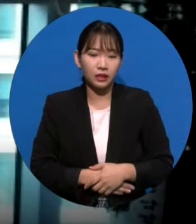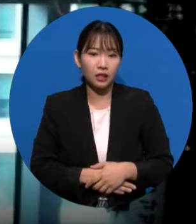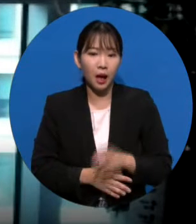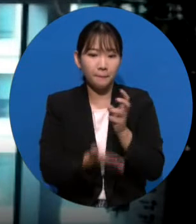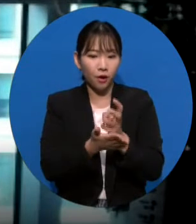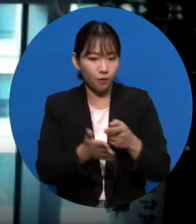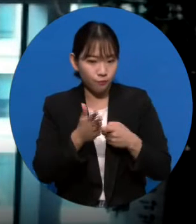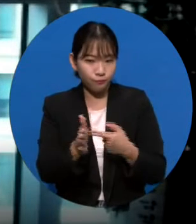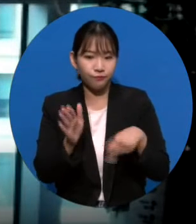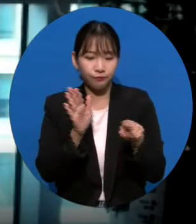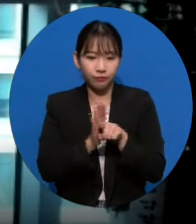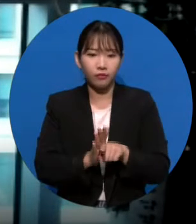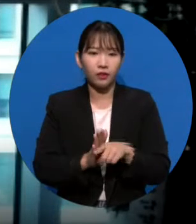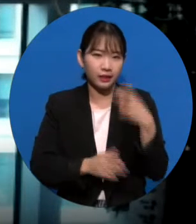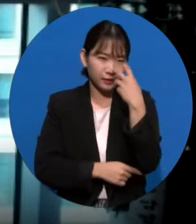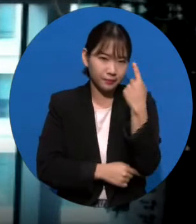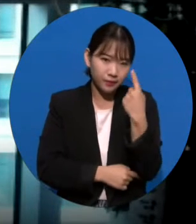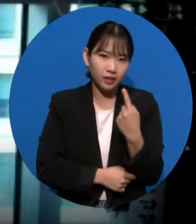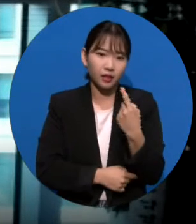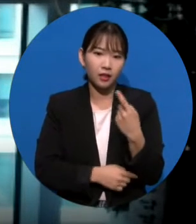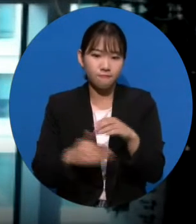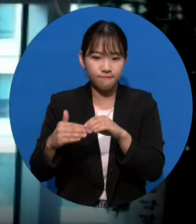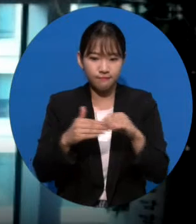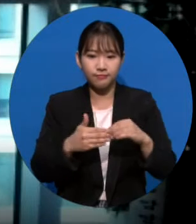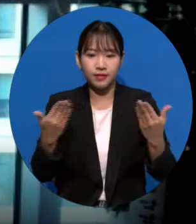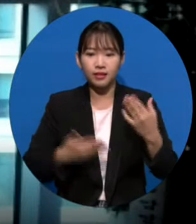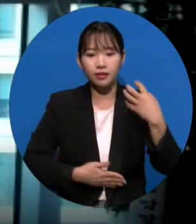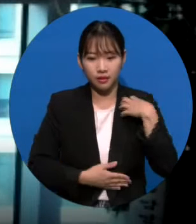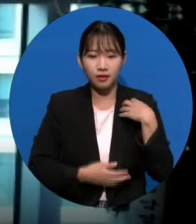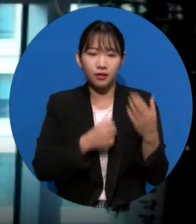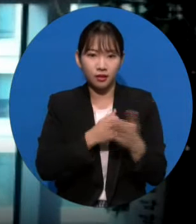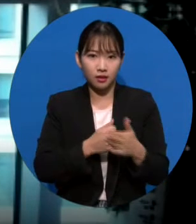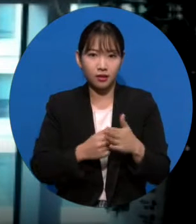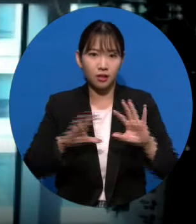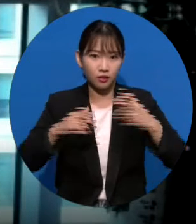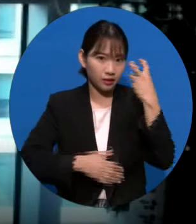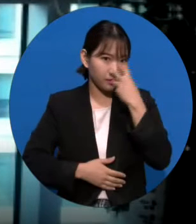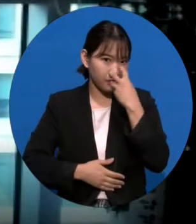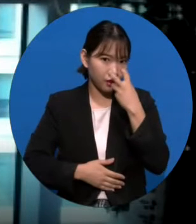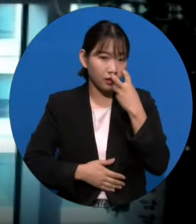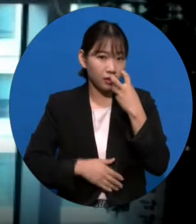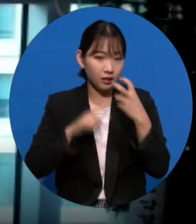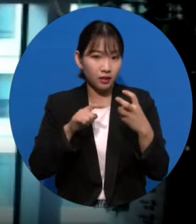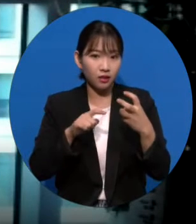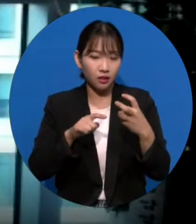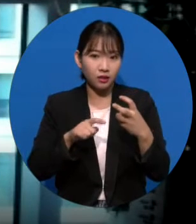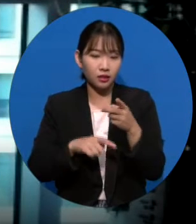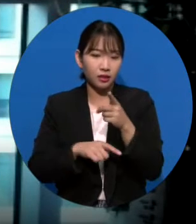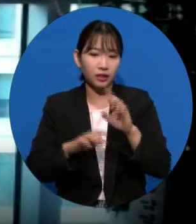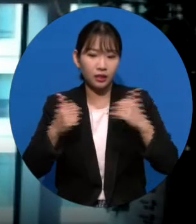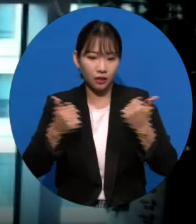법률 집행을 할수 있도록 감시하고 또 이끄는 역할을 하기 때문에 국정감사는 그중에서도